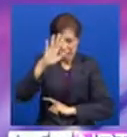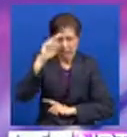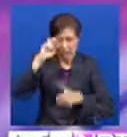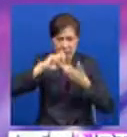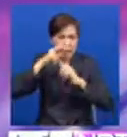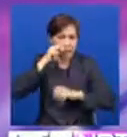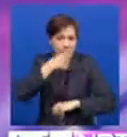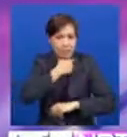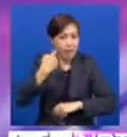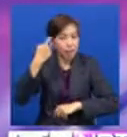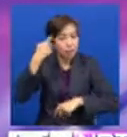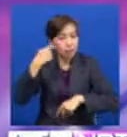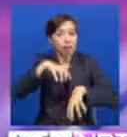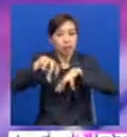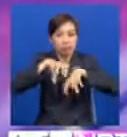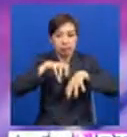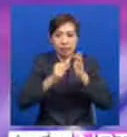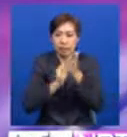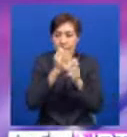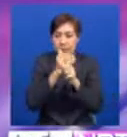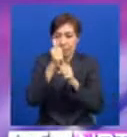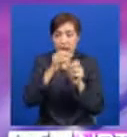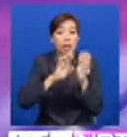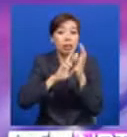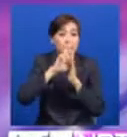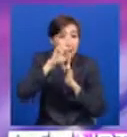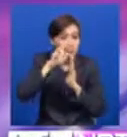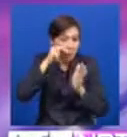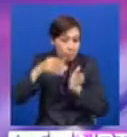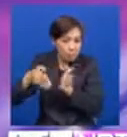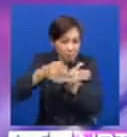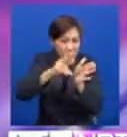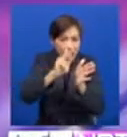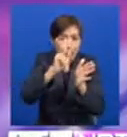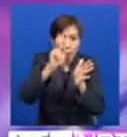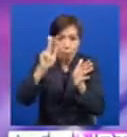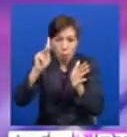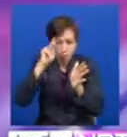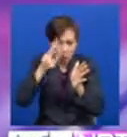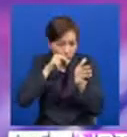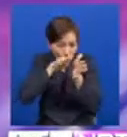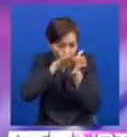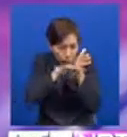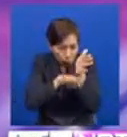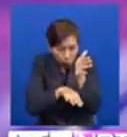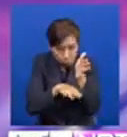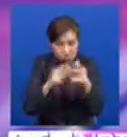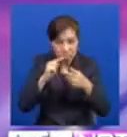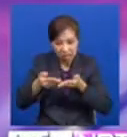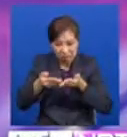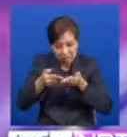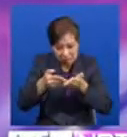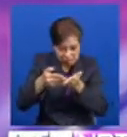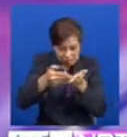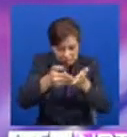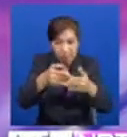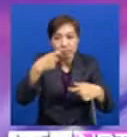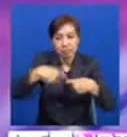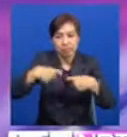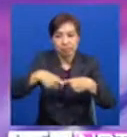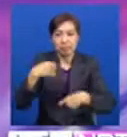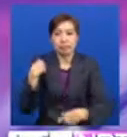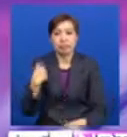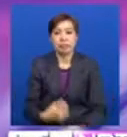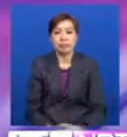บริหารจัดการน้ำได้ส่วนที่จังหวัดเชียงรายแม่น้ำกกลดระดับลงต่อเนื่องทำให้การเดินเรือเป็นไปด้วยความยากลำบาก